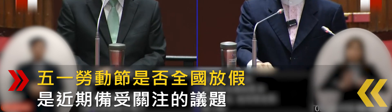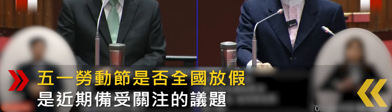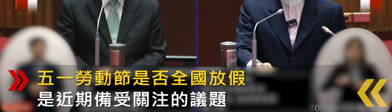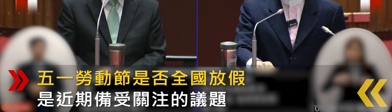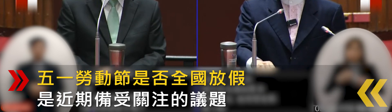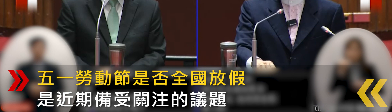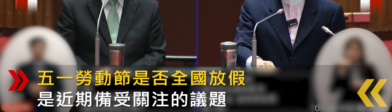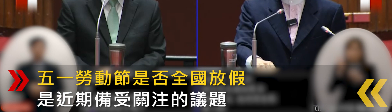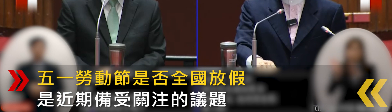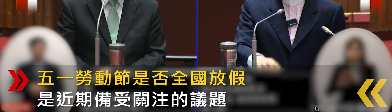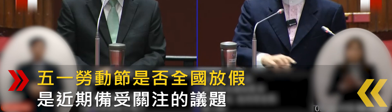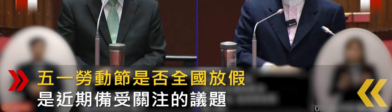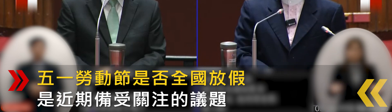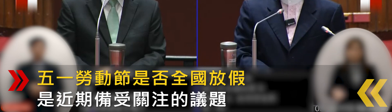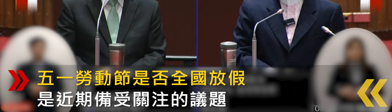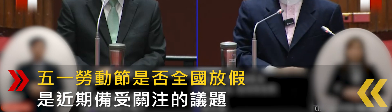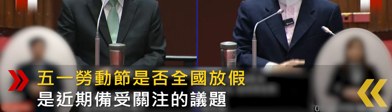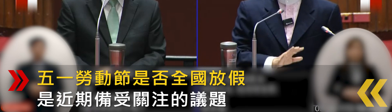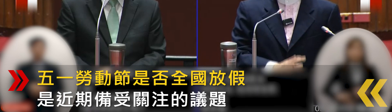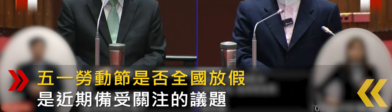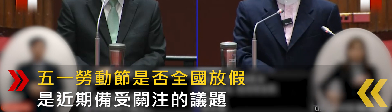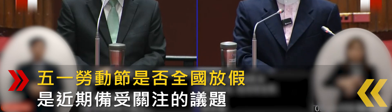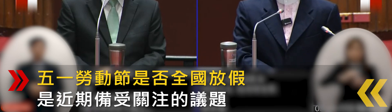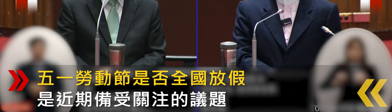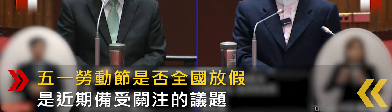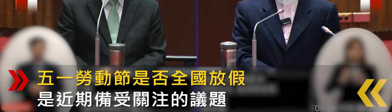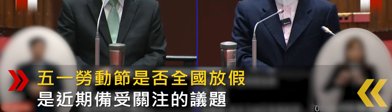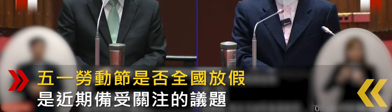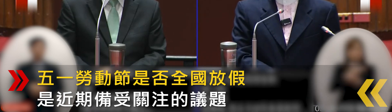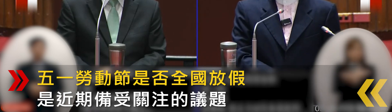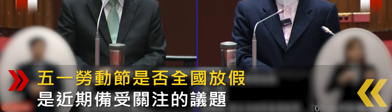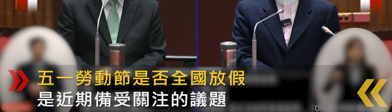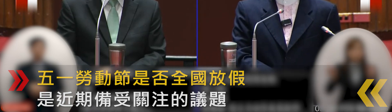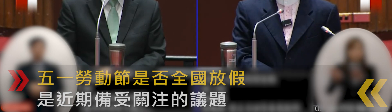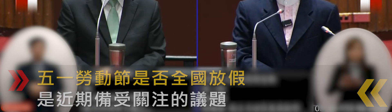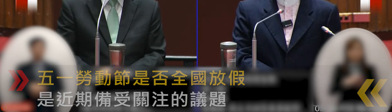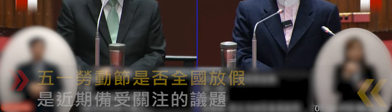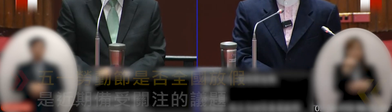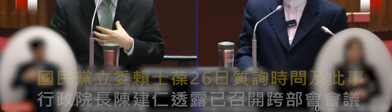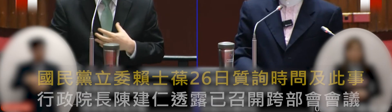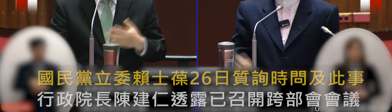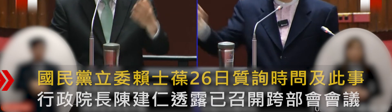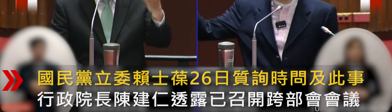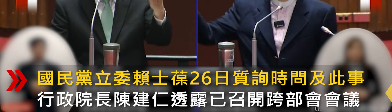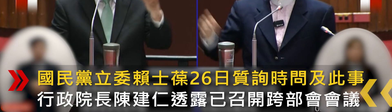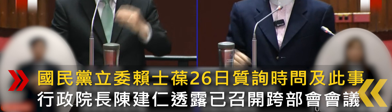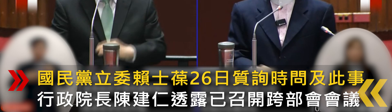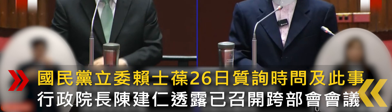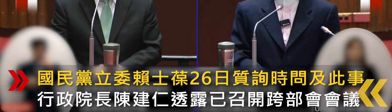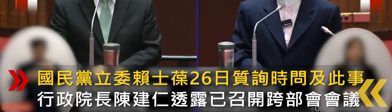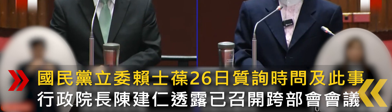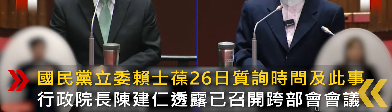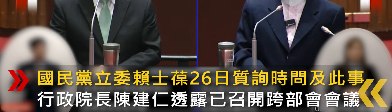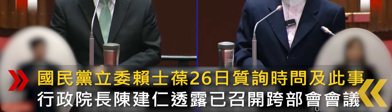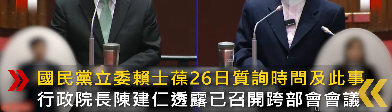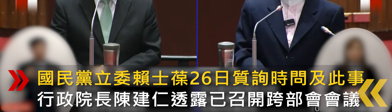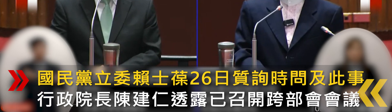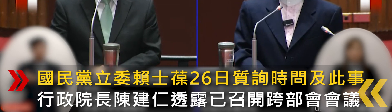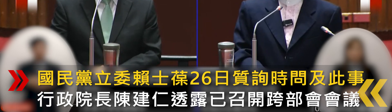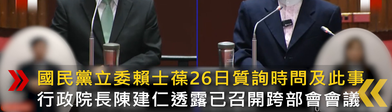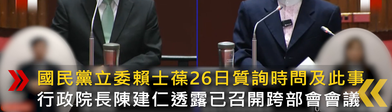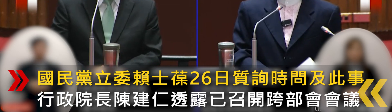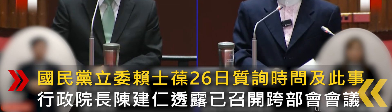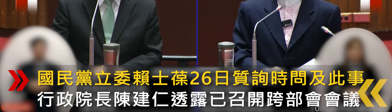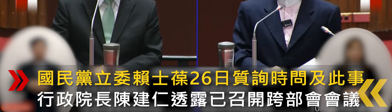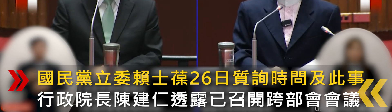动节所有的人都可以放假，所有的工作人员都可以放假，确定了吗？ 五一劳动节放假的情形，我们已经